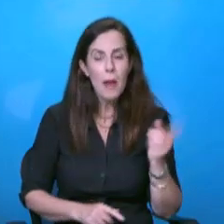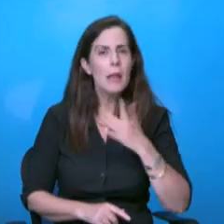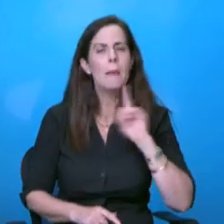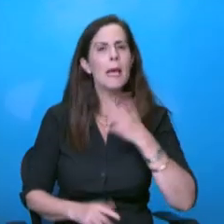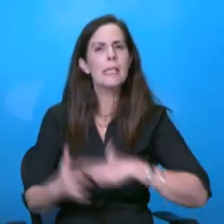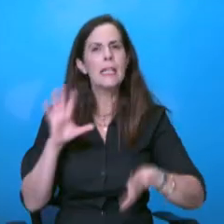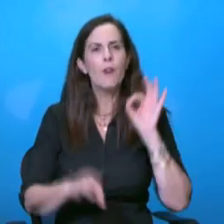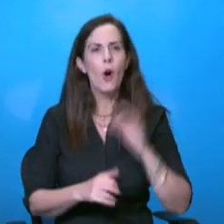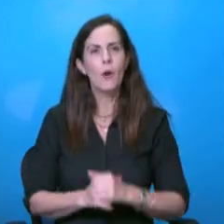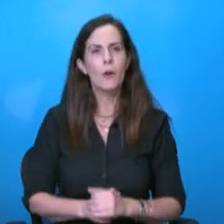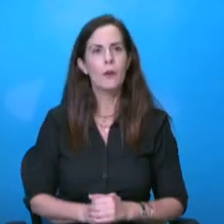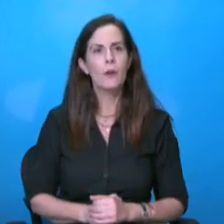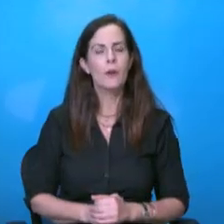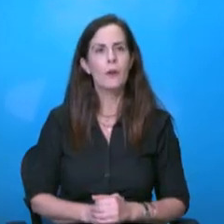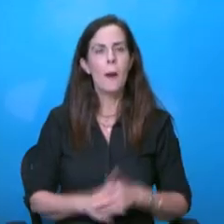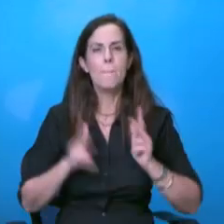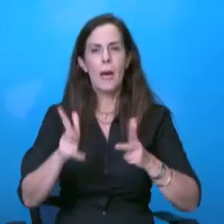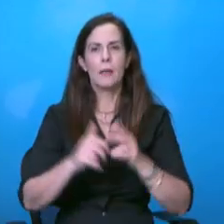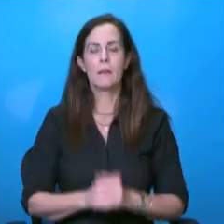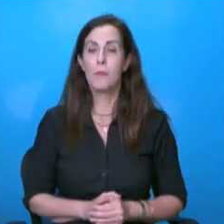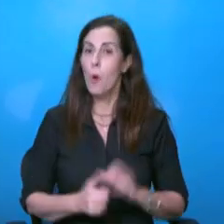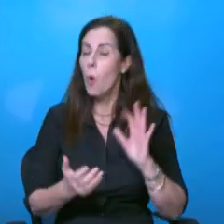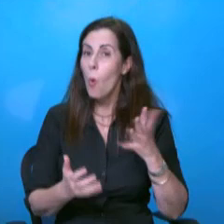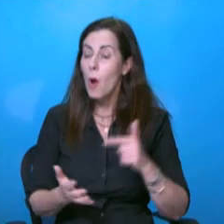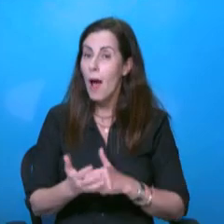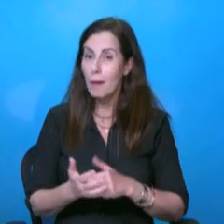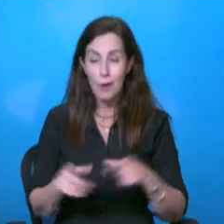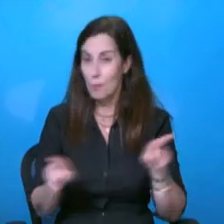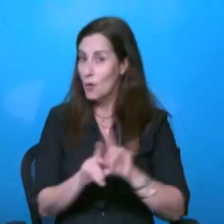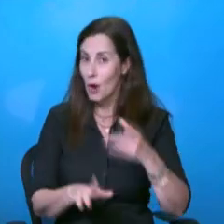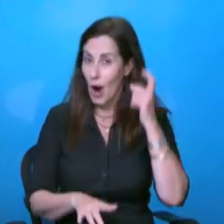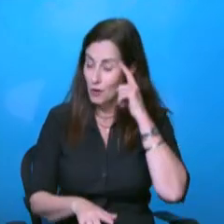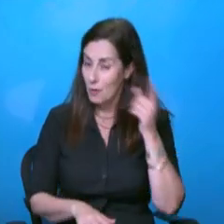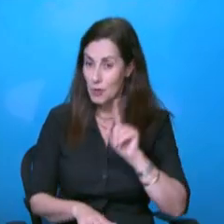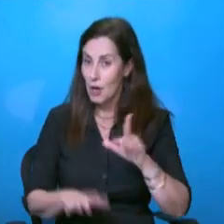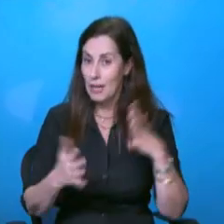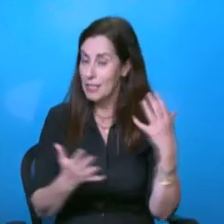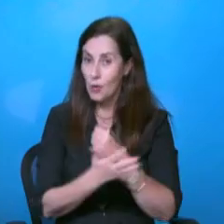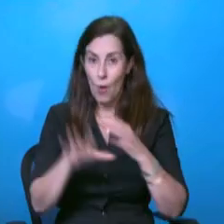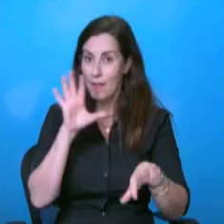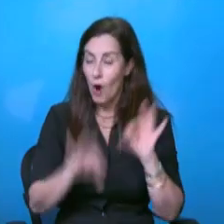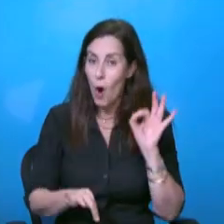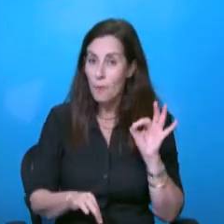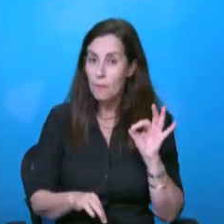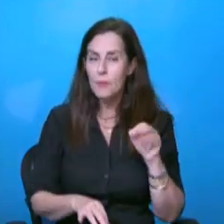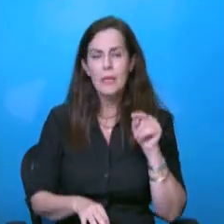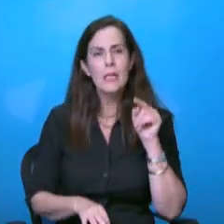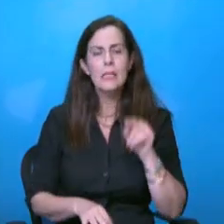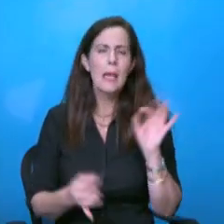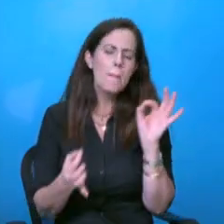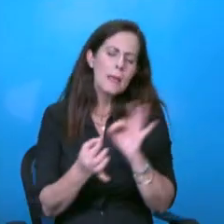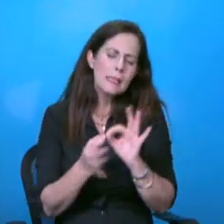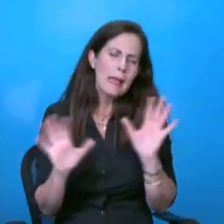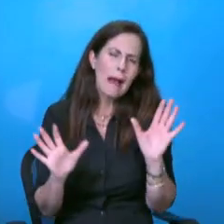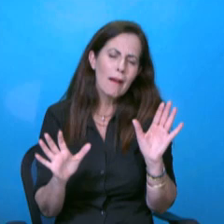להצביע? למרץ. או שאולי, בניגוד למה שחושבים מי שלא הצליחו להצביע, מדובר בסך הכל